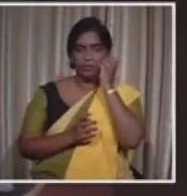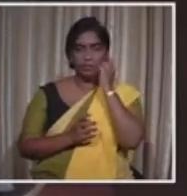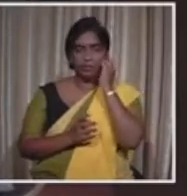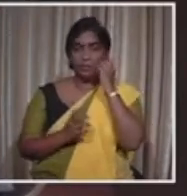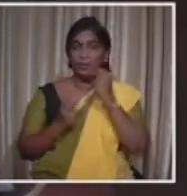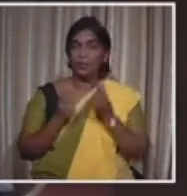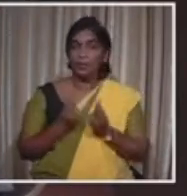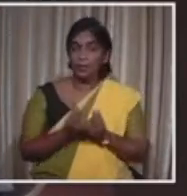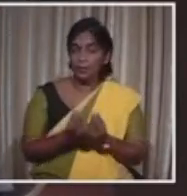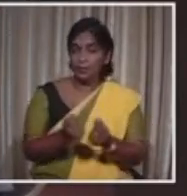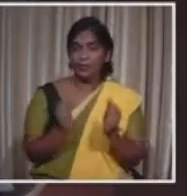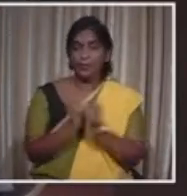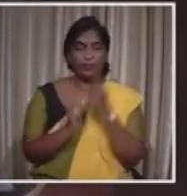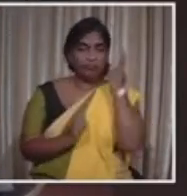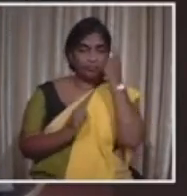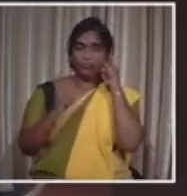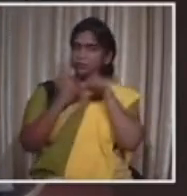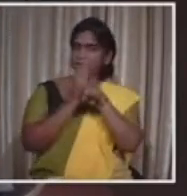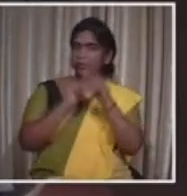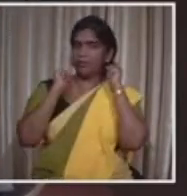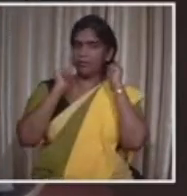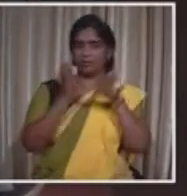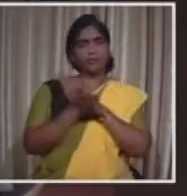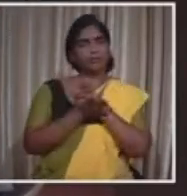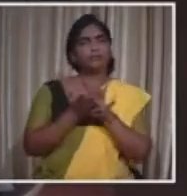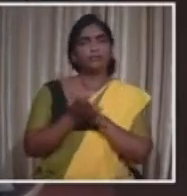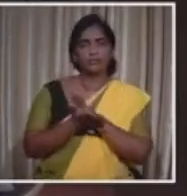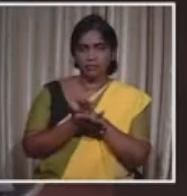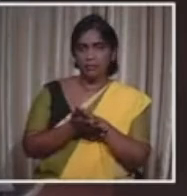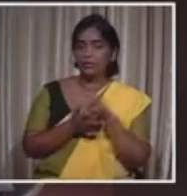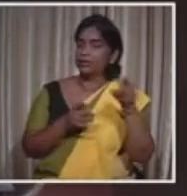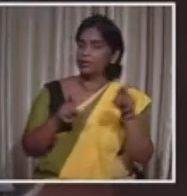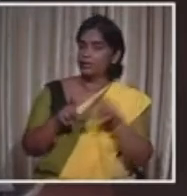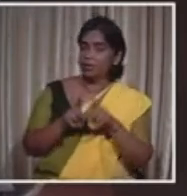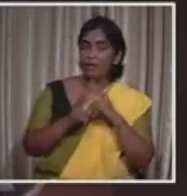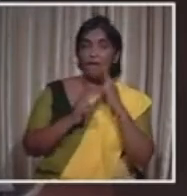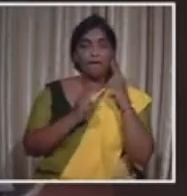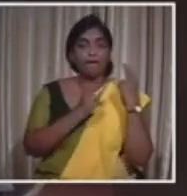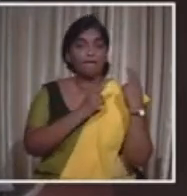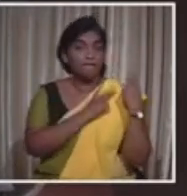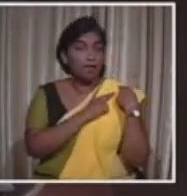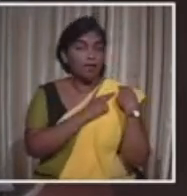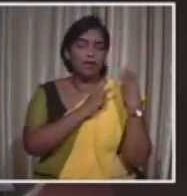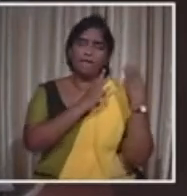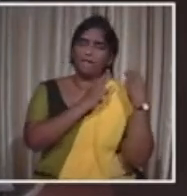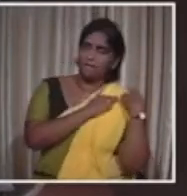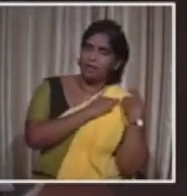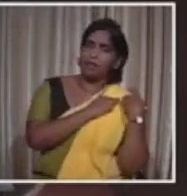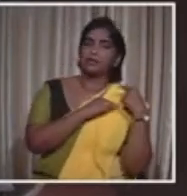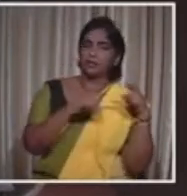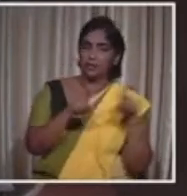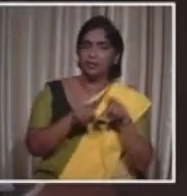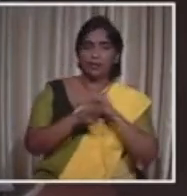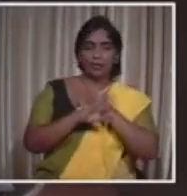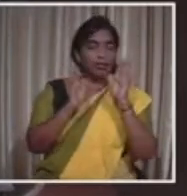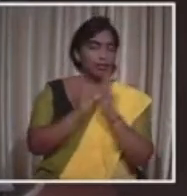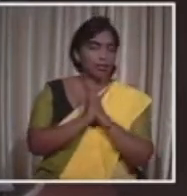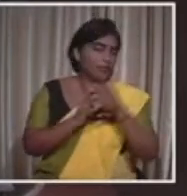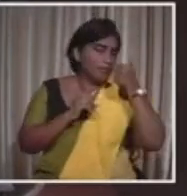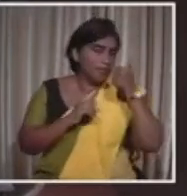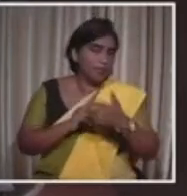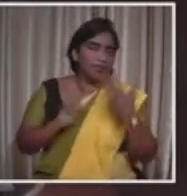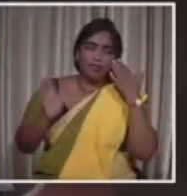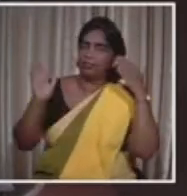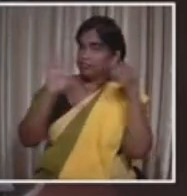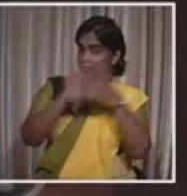කාර්යක්ෂම කාර්යශූර විනිවිද භාවයෙන් යුක්ත වූ ඒ වගේම වගකීම වගවීම යන ගුණාංගයන් වලින්